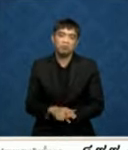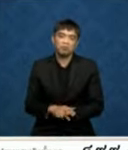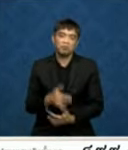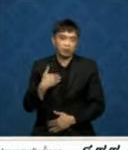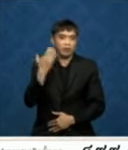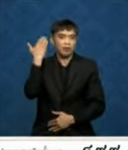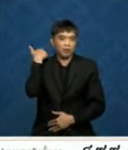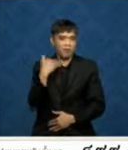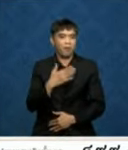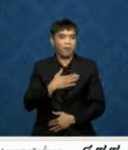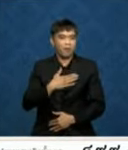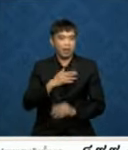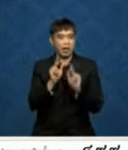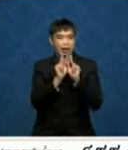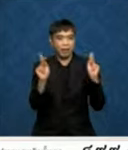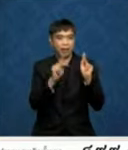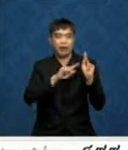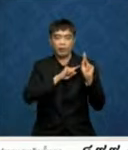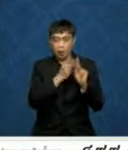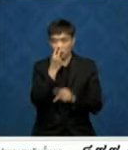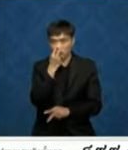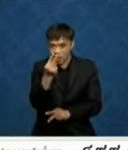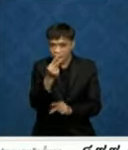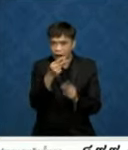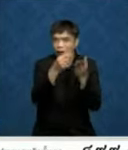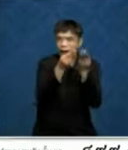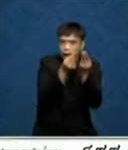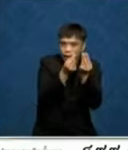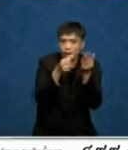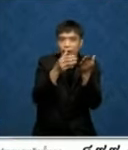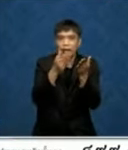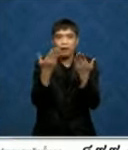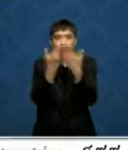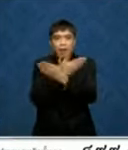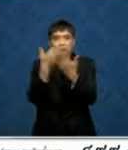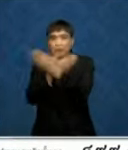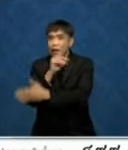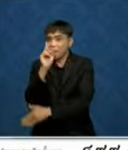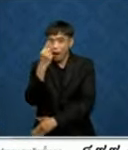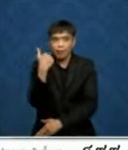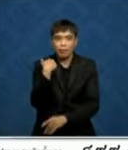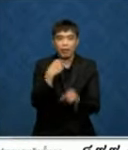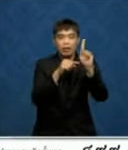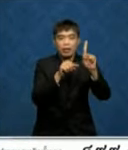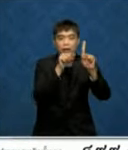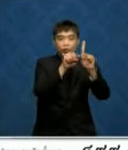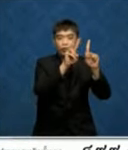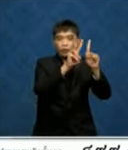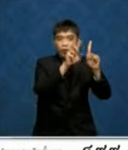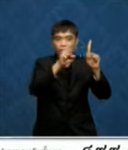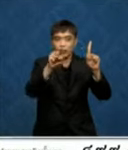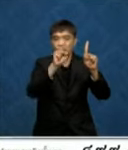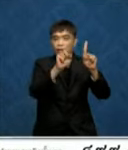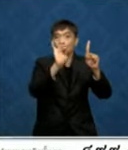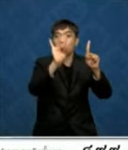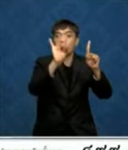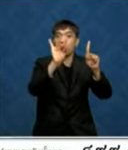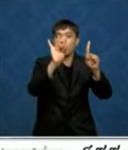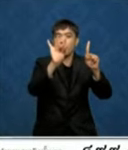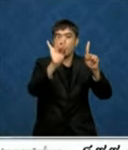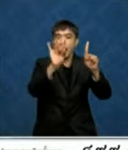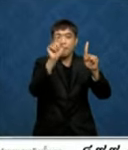ขนี้เปลี่ยนหลายครั้งแรกสุดในสภาอยู่ที่ 1.2-1.8 นะครับก็มีการถกเถียงกันเยอะว่าสูงเกินไปหรือเปล่า